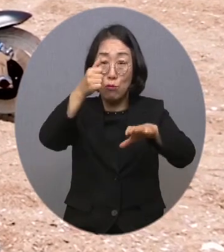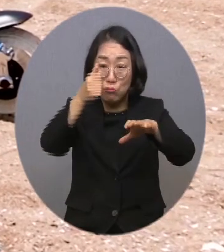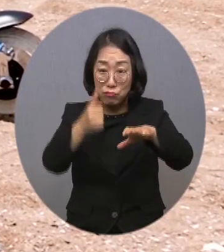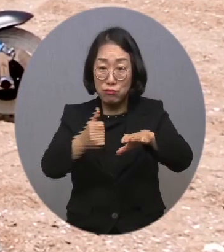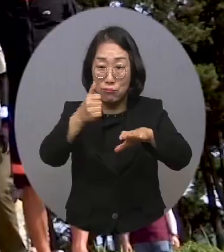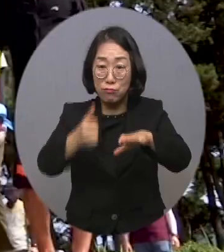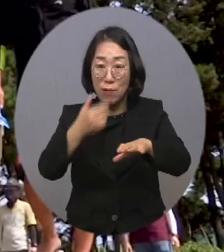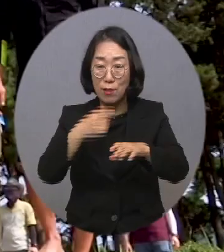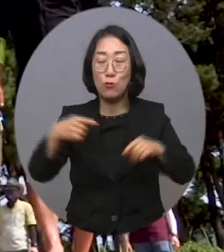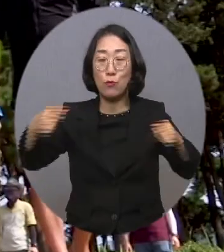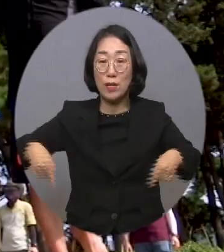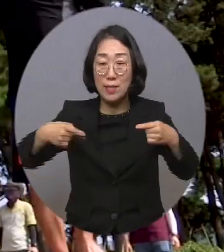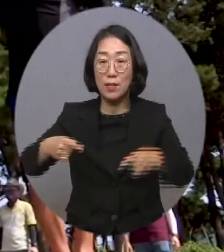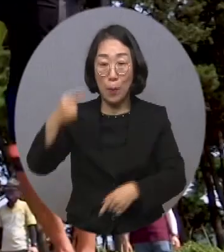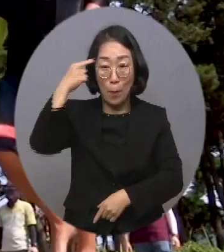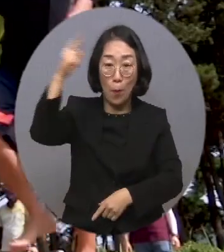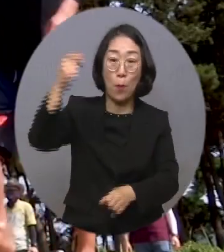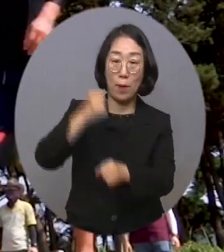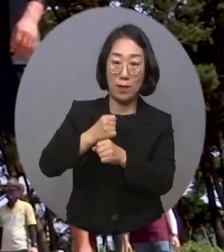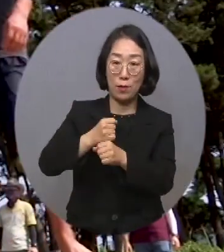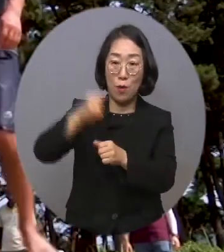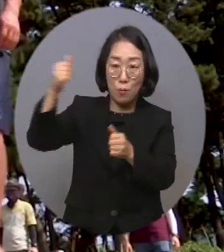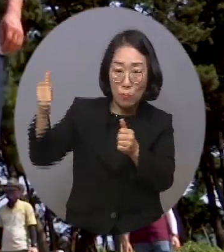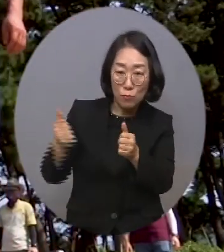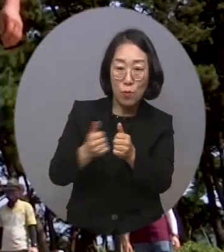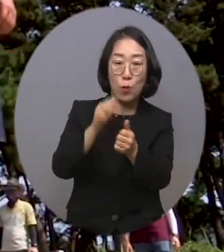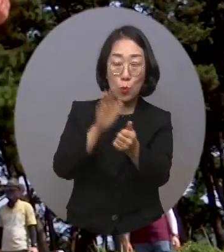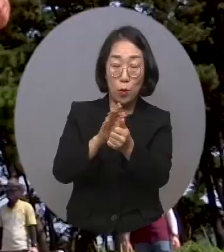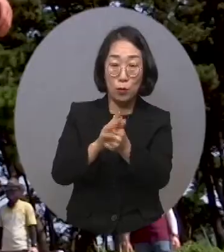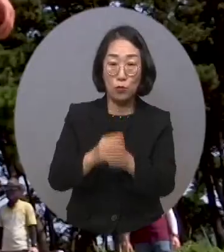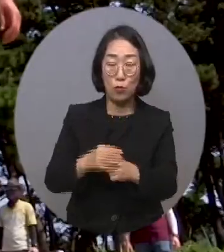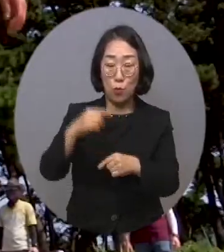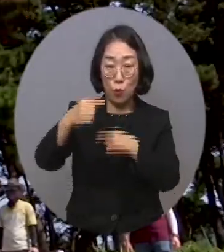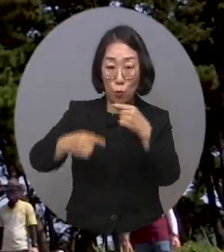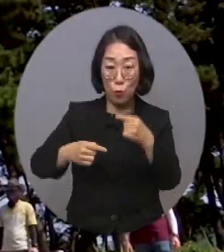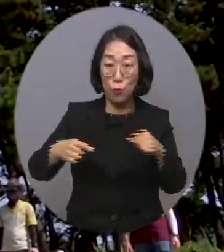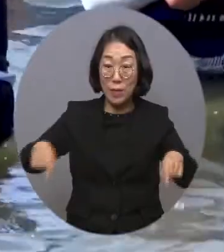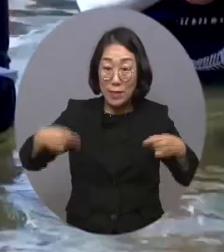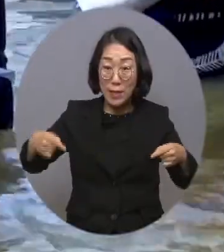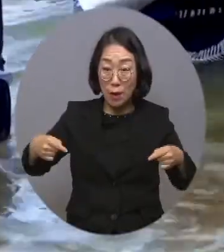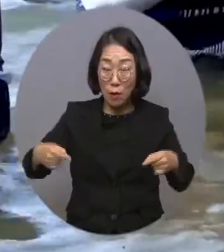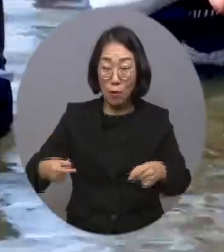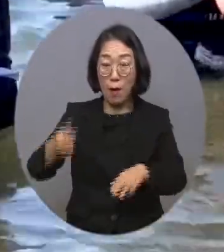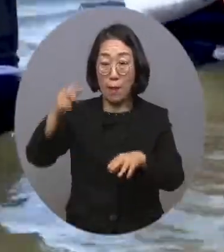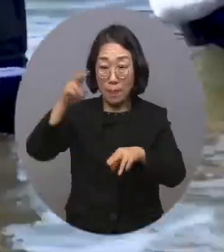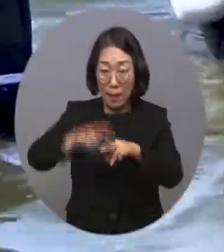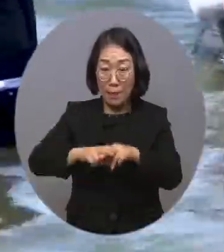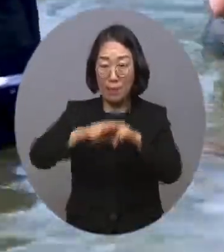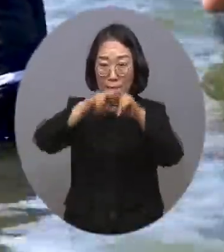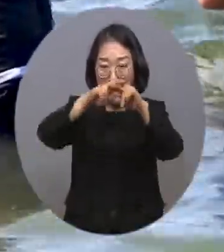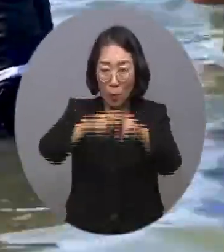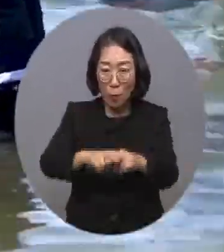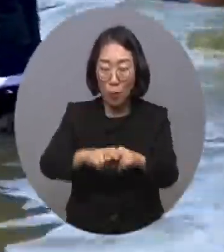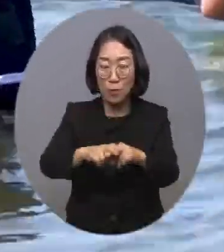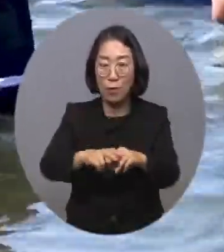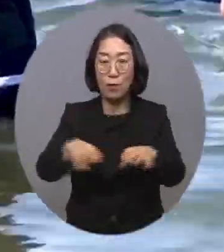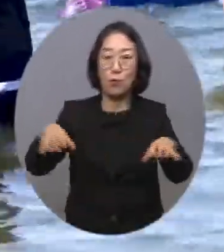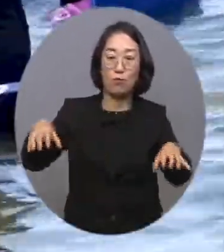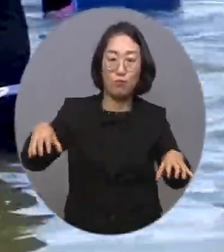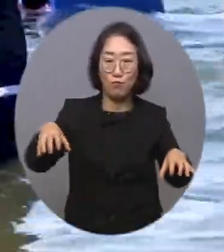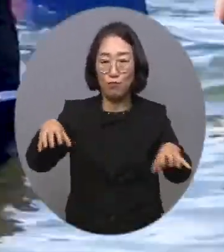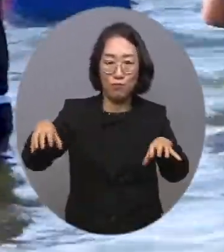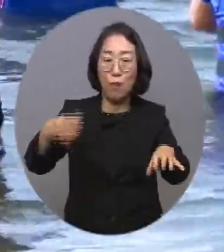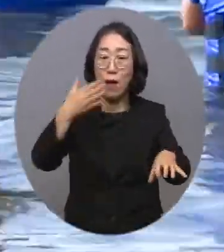도입을 해봤습니다. 보조인들이 도와주고 장애인들이 휠체어를 탄 상태에서 바다를 직접 들어가 볼 수 있는